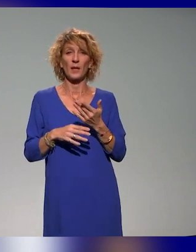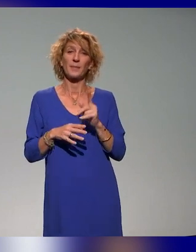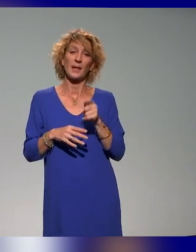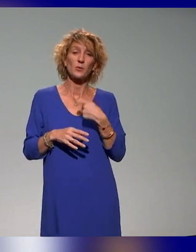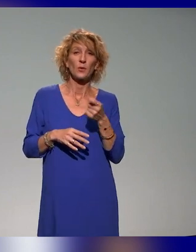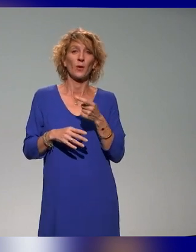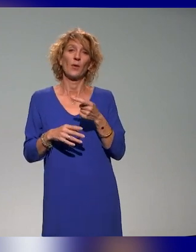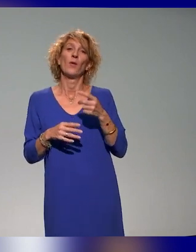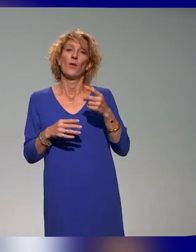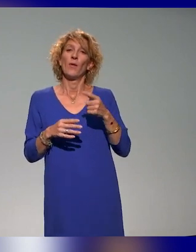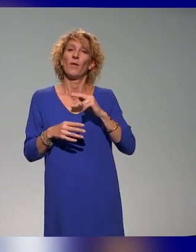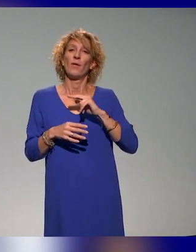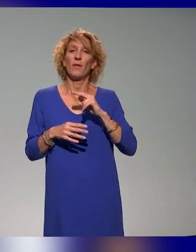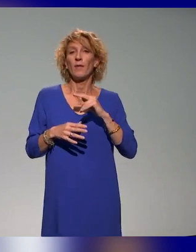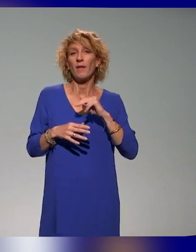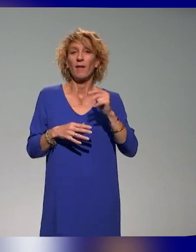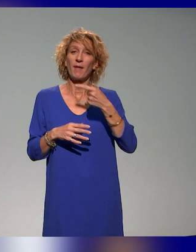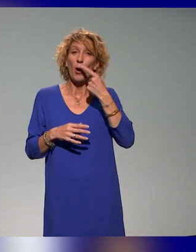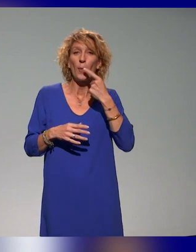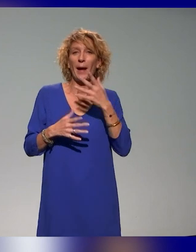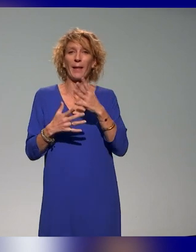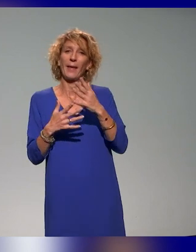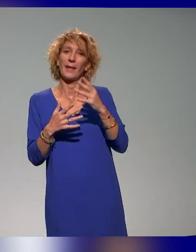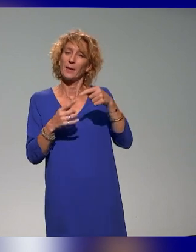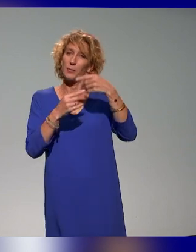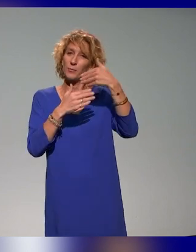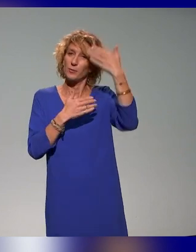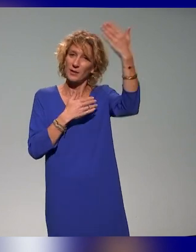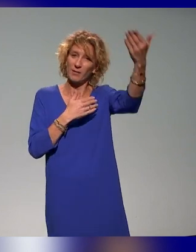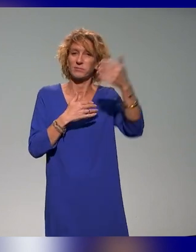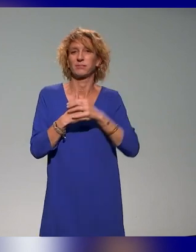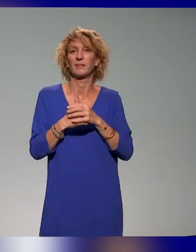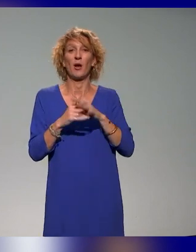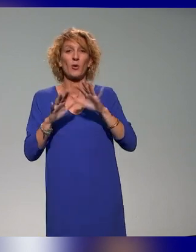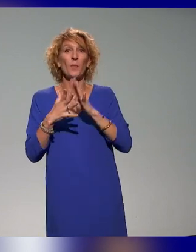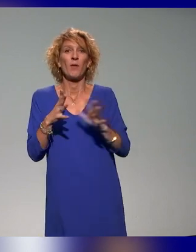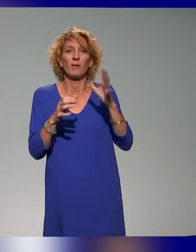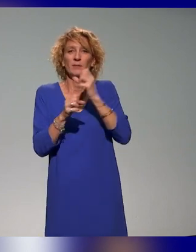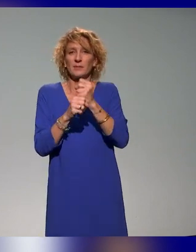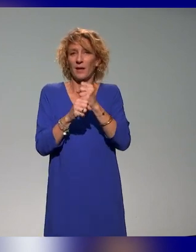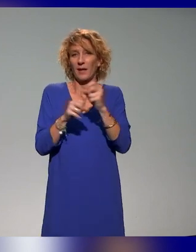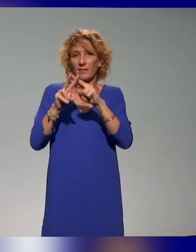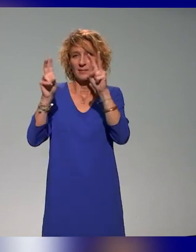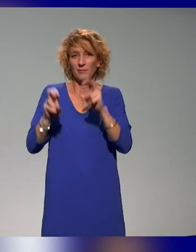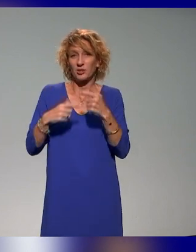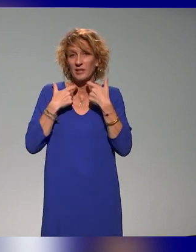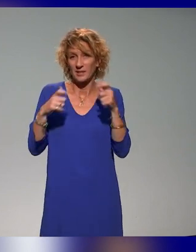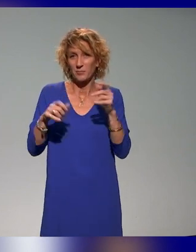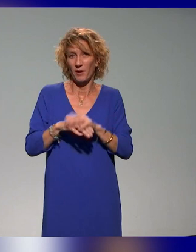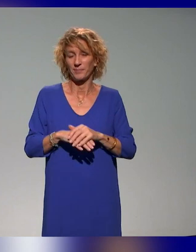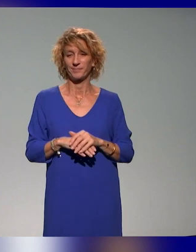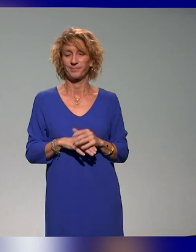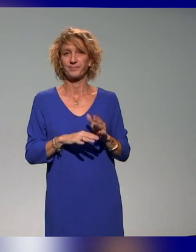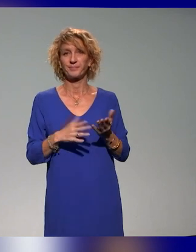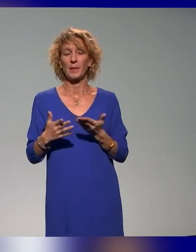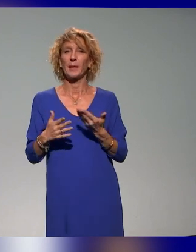tables rondes, hein, comment concevoir un fichier accessible. Et puis, en fait,